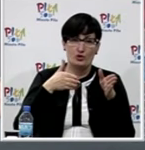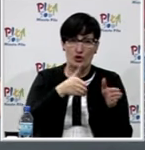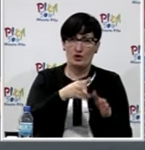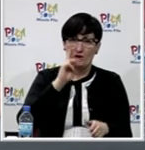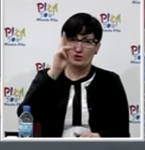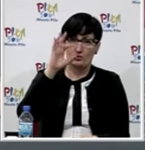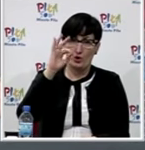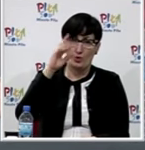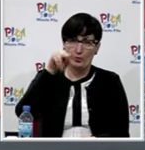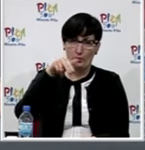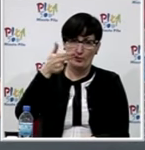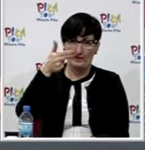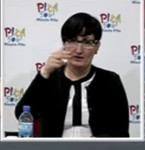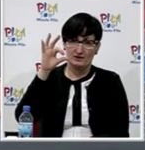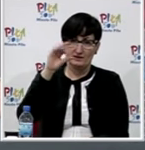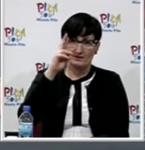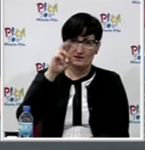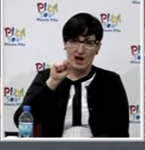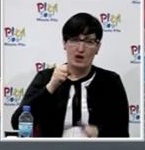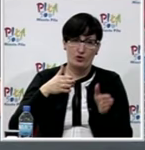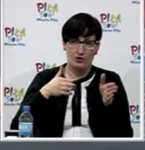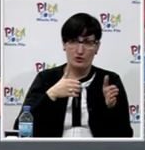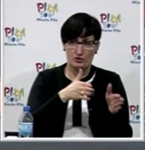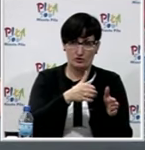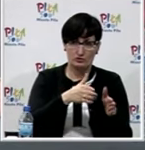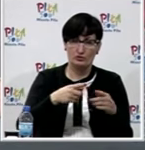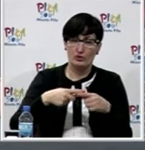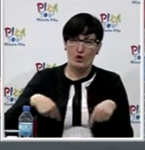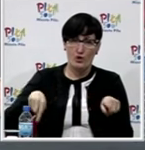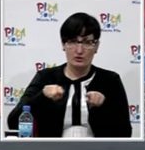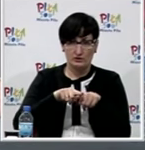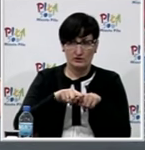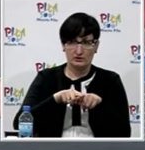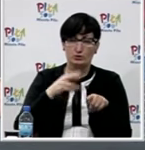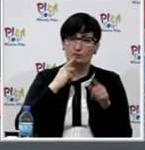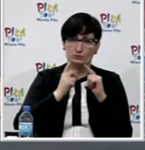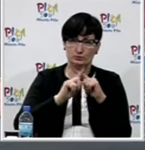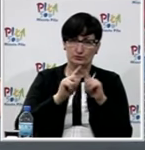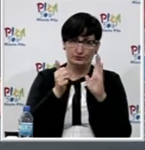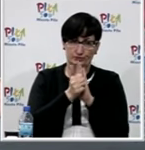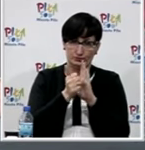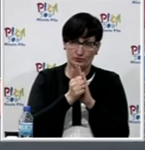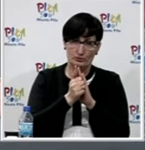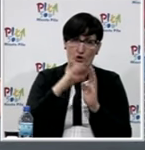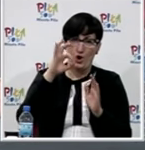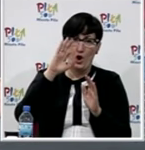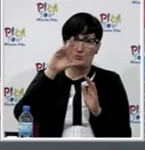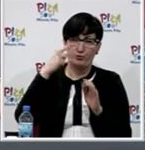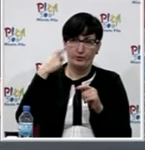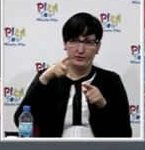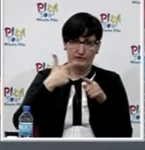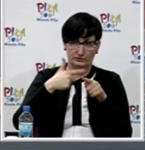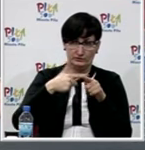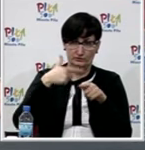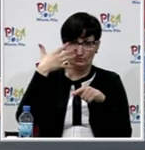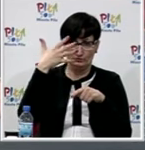się słowa kotuńska droga. W okręgu wyborczym numer 16, obwód 25, w